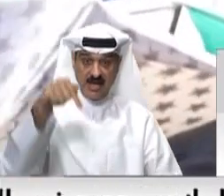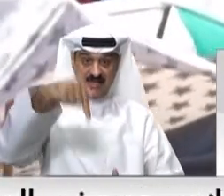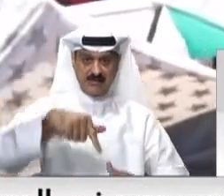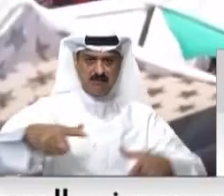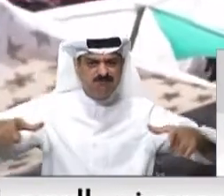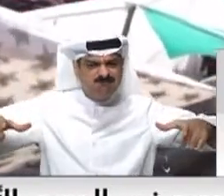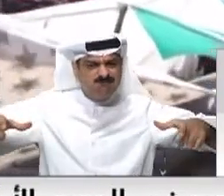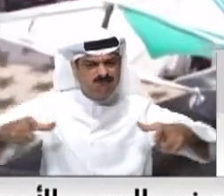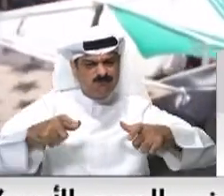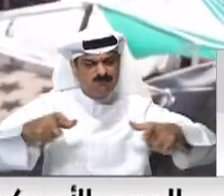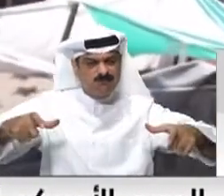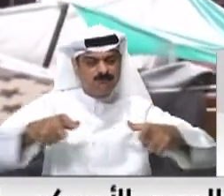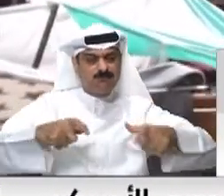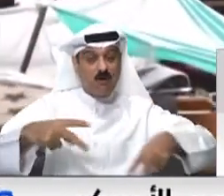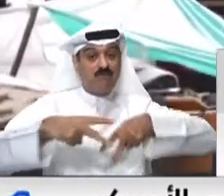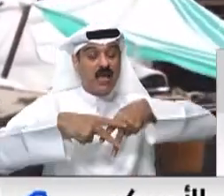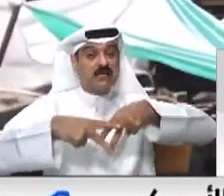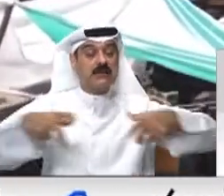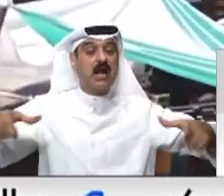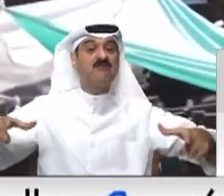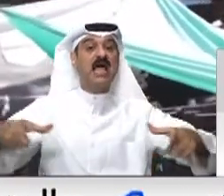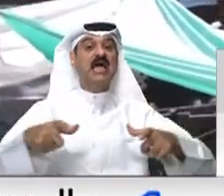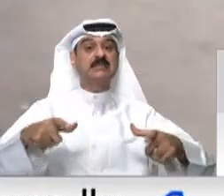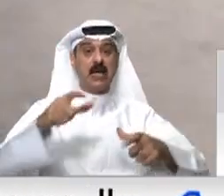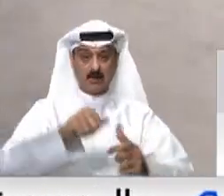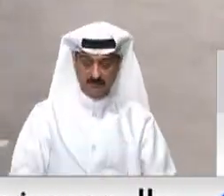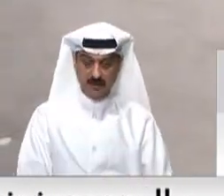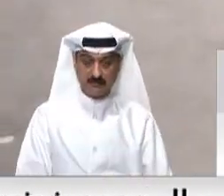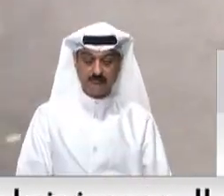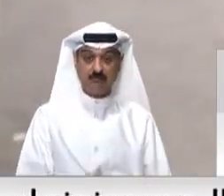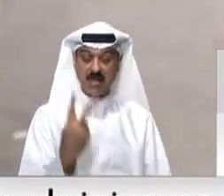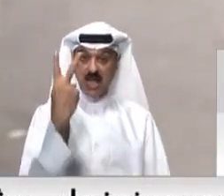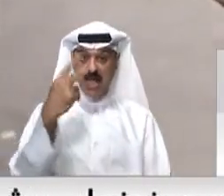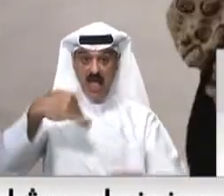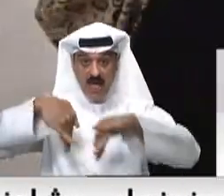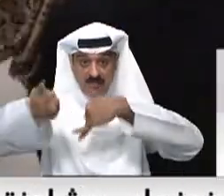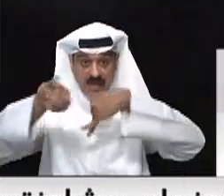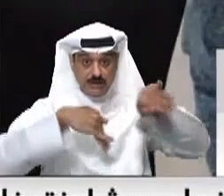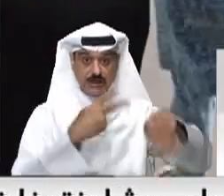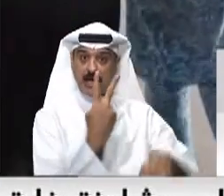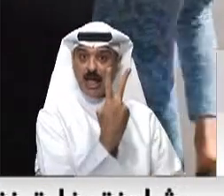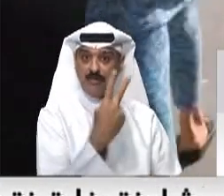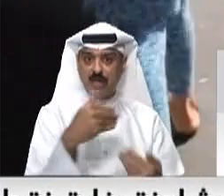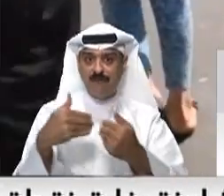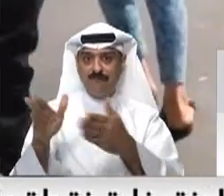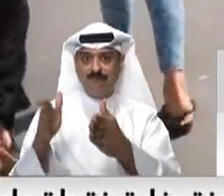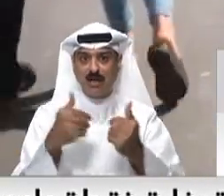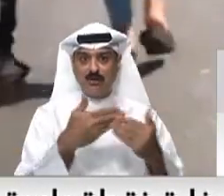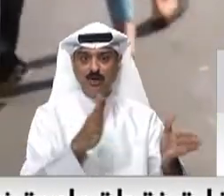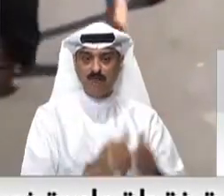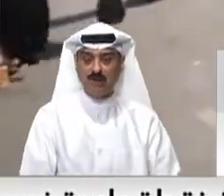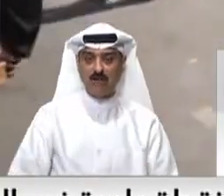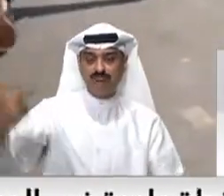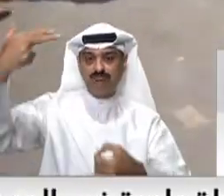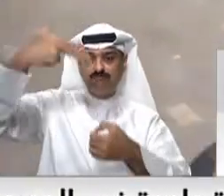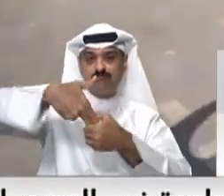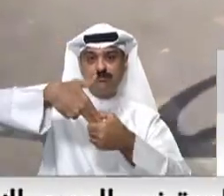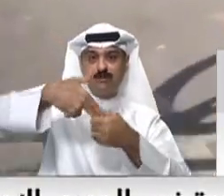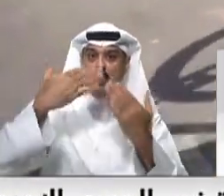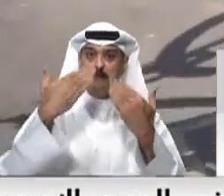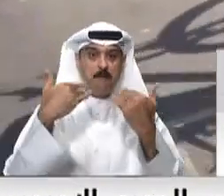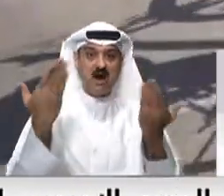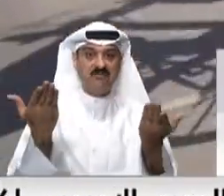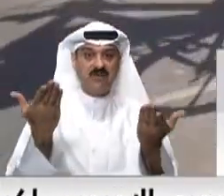الاحتلال. وأضاف إن 2 فقط من المخابز المتعاقدة معهم لديهما الوقود لإنتاج الخبز في الوقت